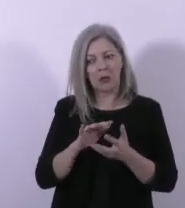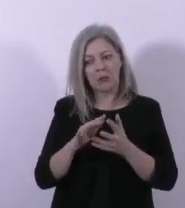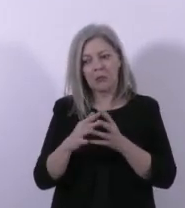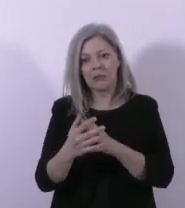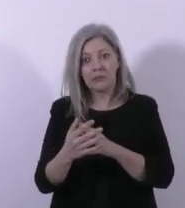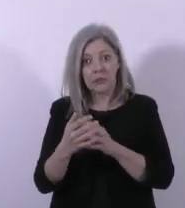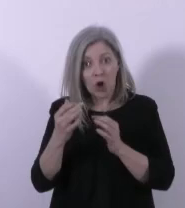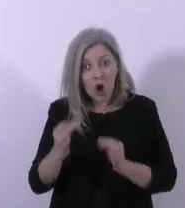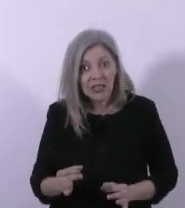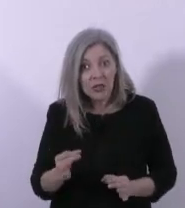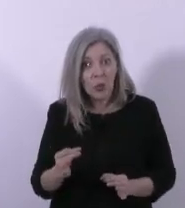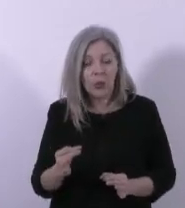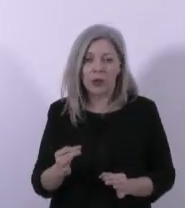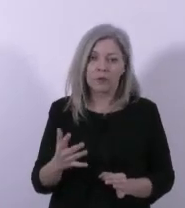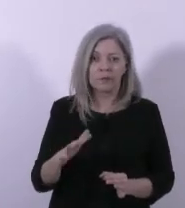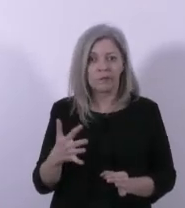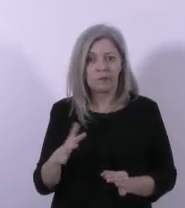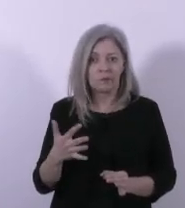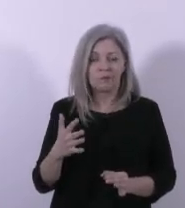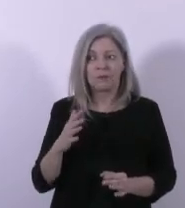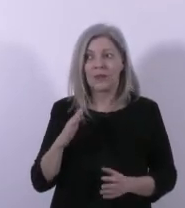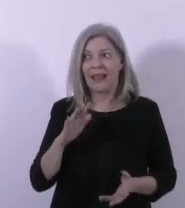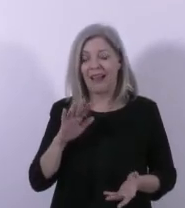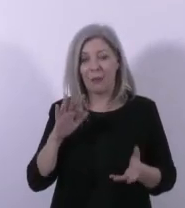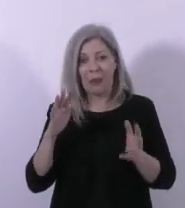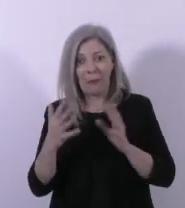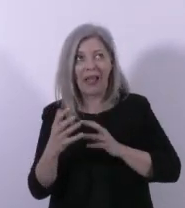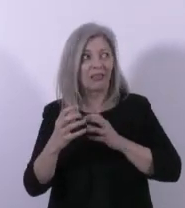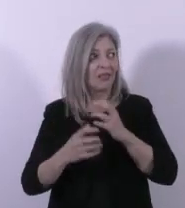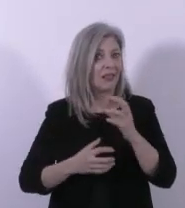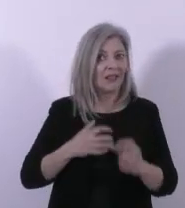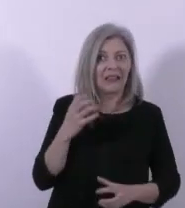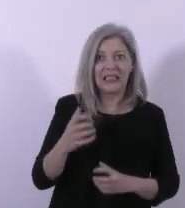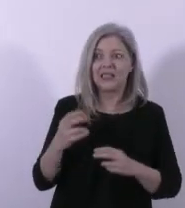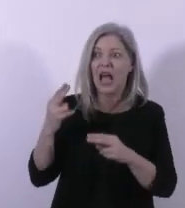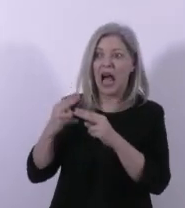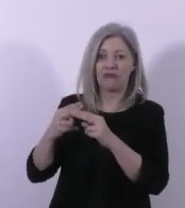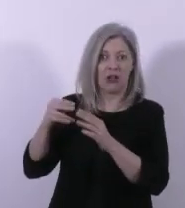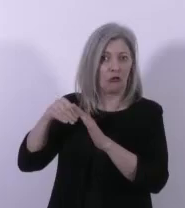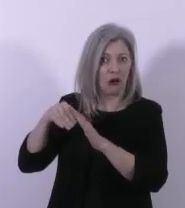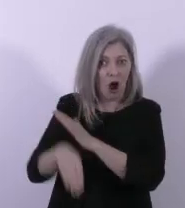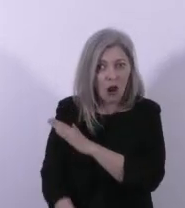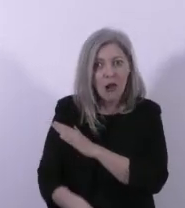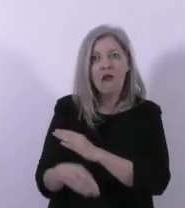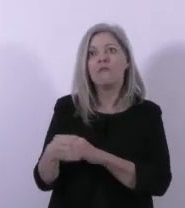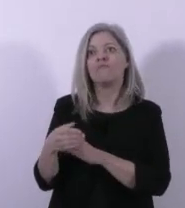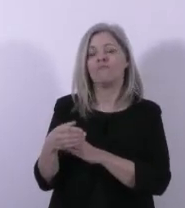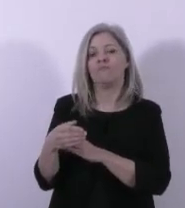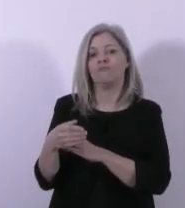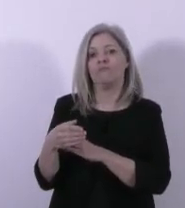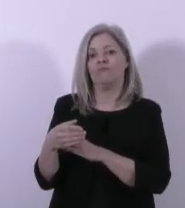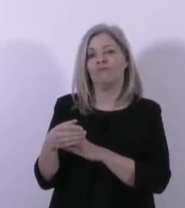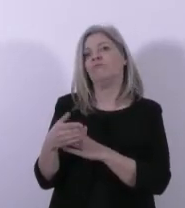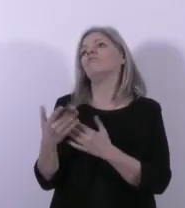tale, perché i cambiamenti, la crisi, il crollo dell'acciaio, l'indirizzo di quello